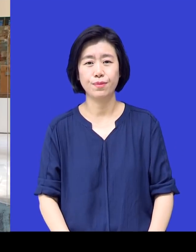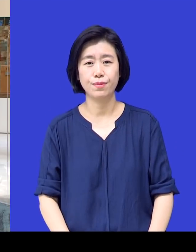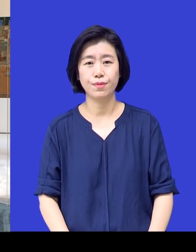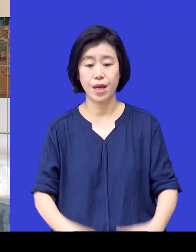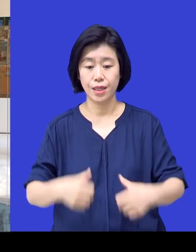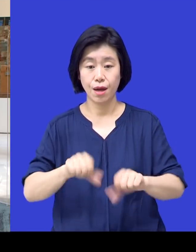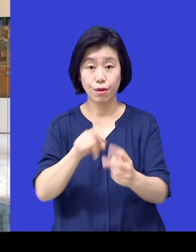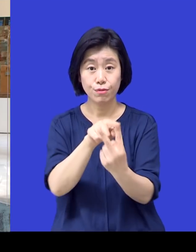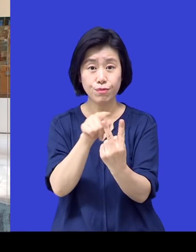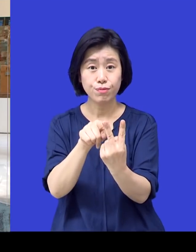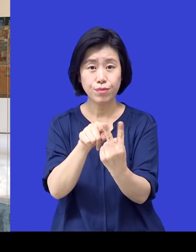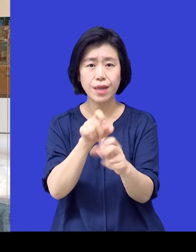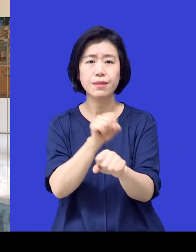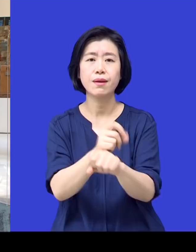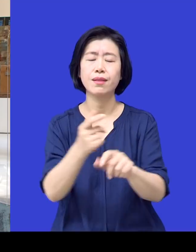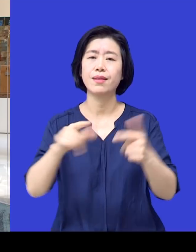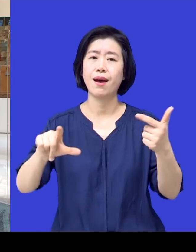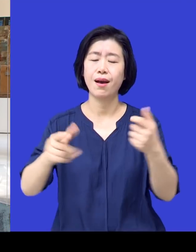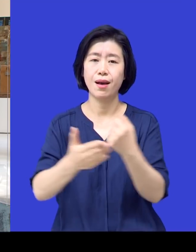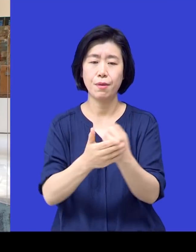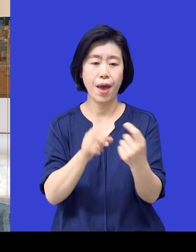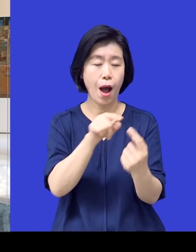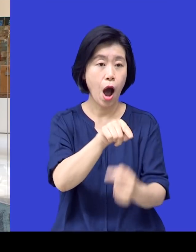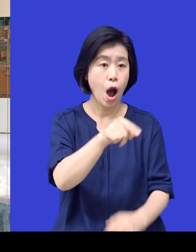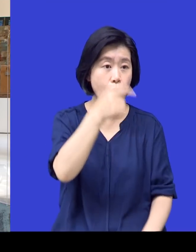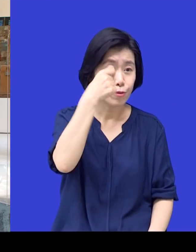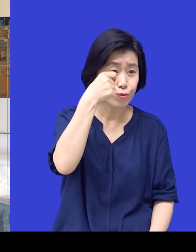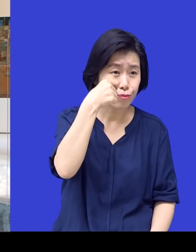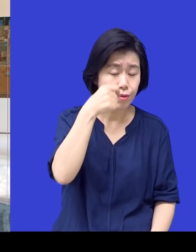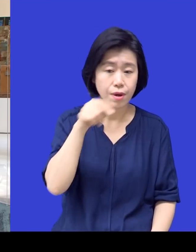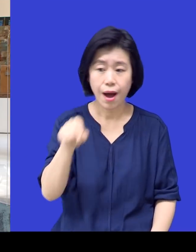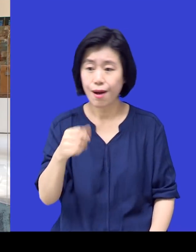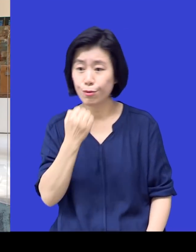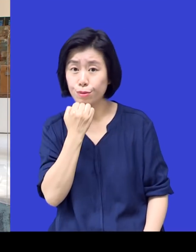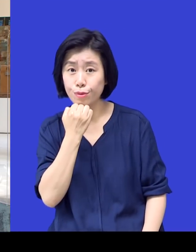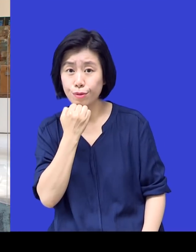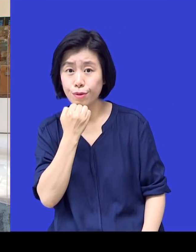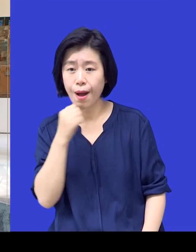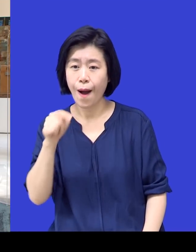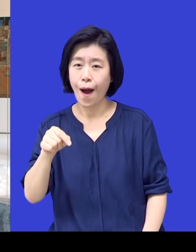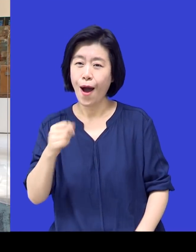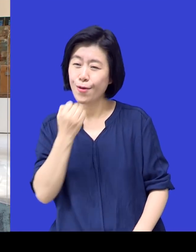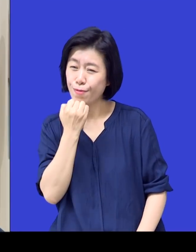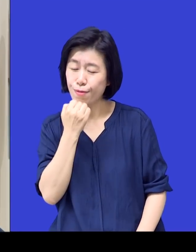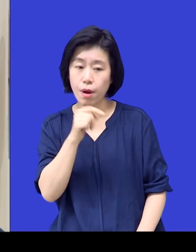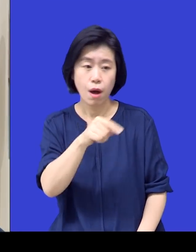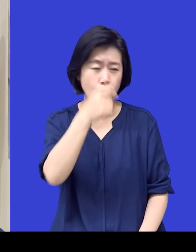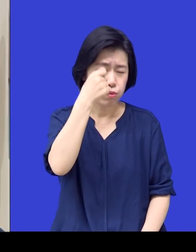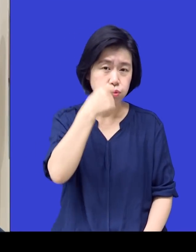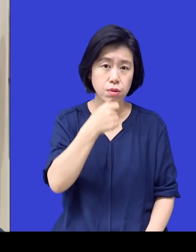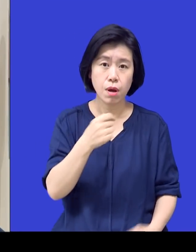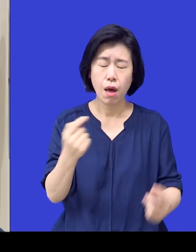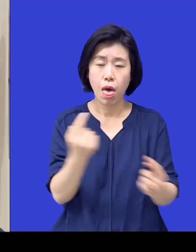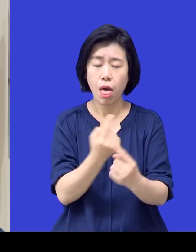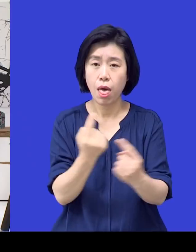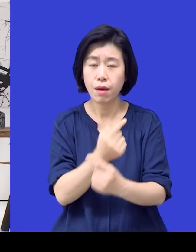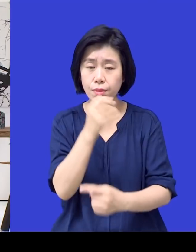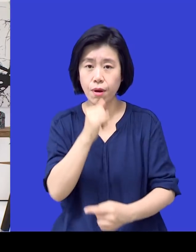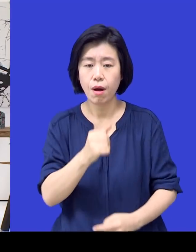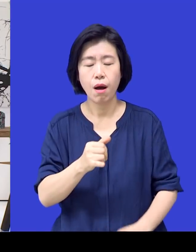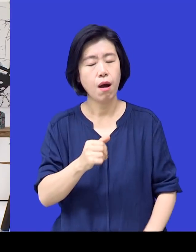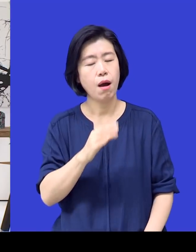아이를 막 웃기려고 하면 한 아이는 울고 이 아이가 또 웃으면 또 한 아이가 울고 이렇게 해서 쉽지는